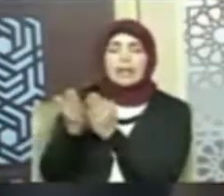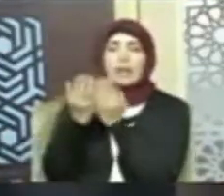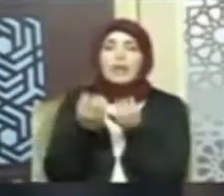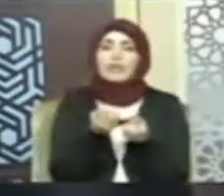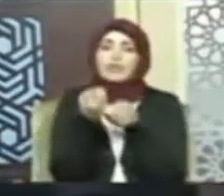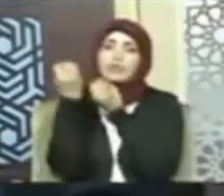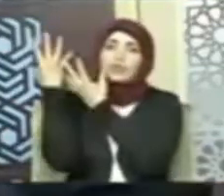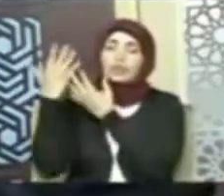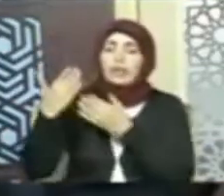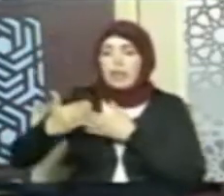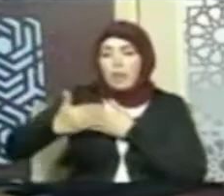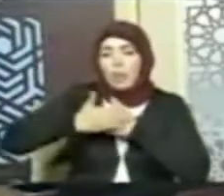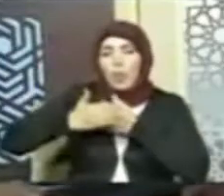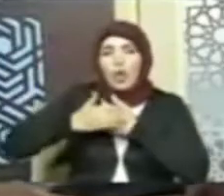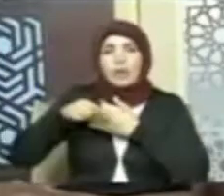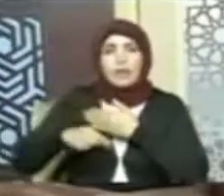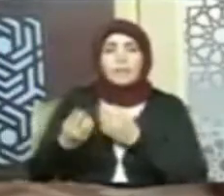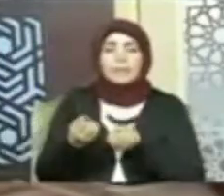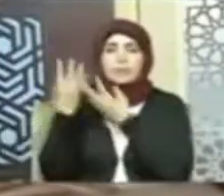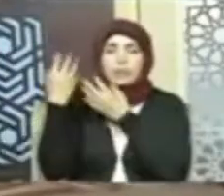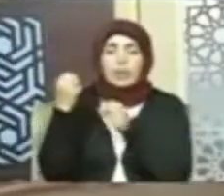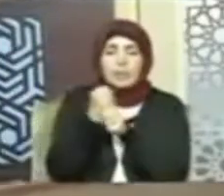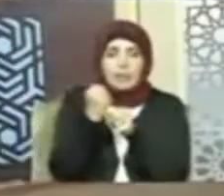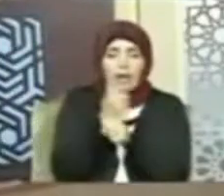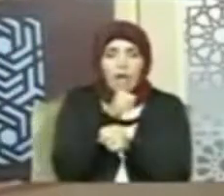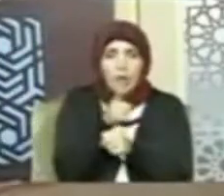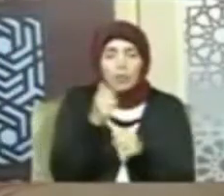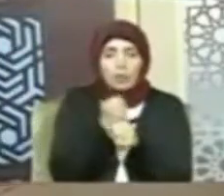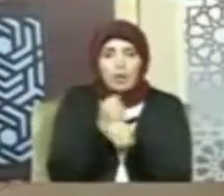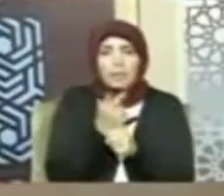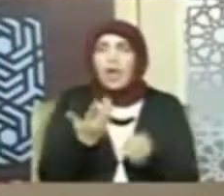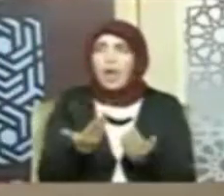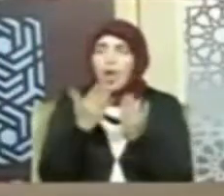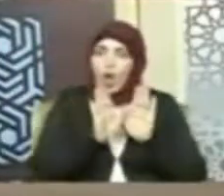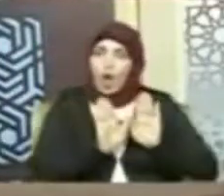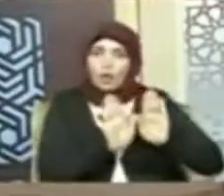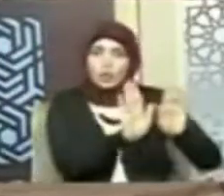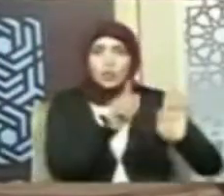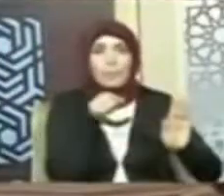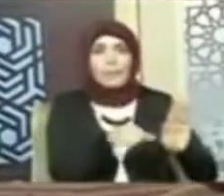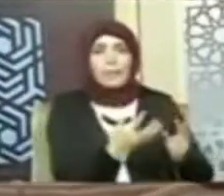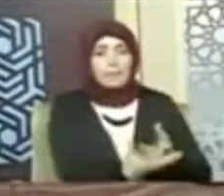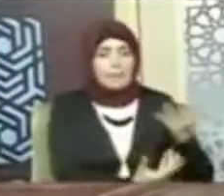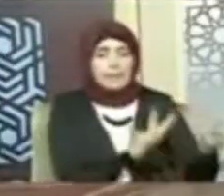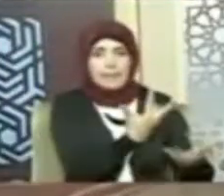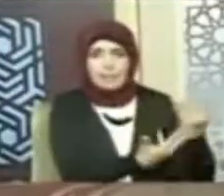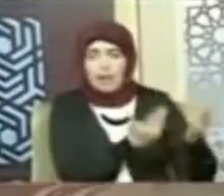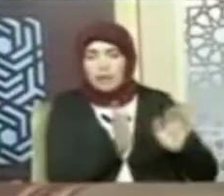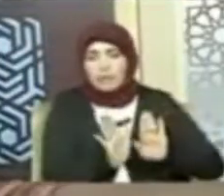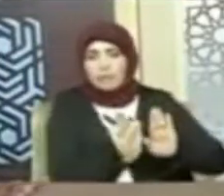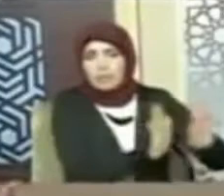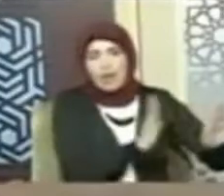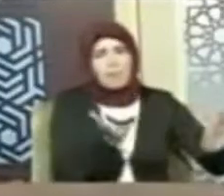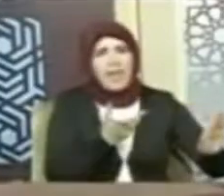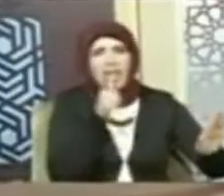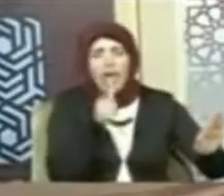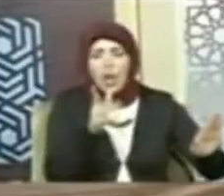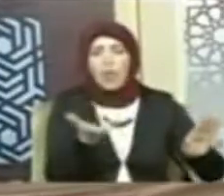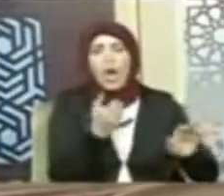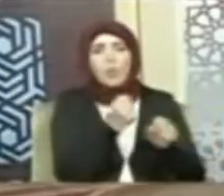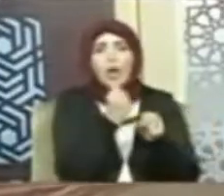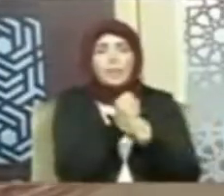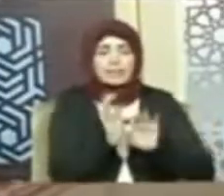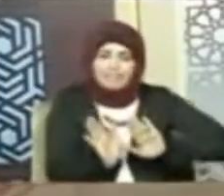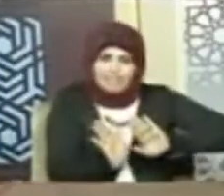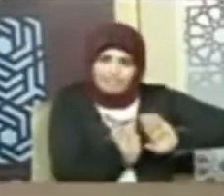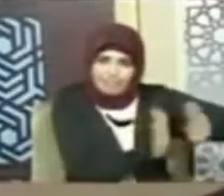قول وعمل، ونعوذ بك من النار ومن أهل النار وما يقرب إلى النار من قول وعمل